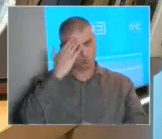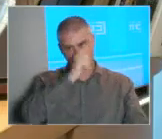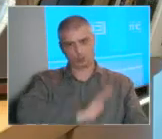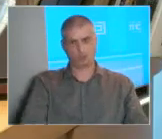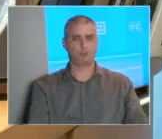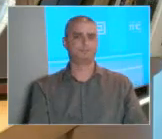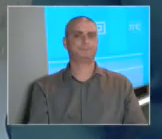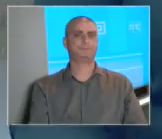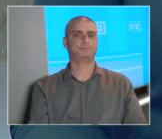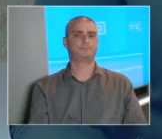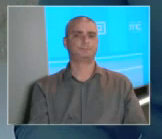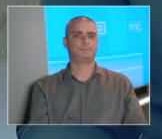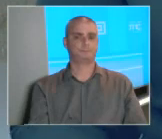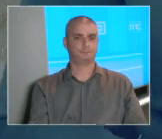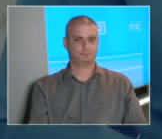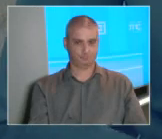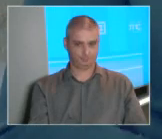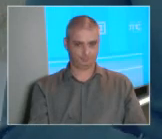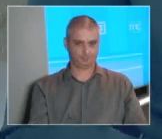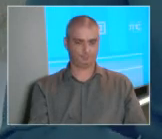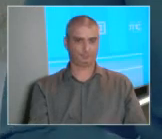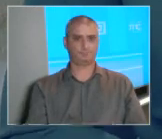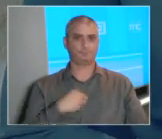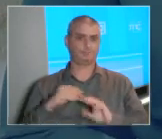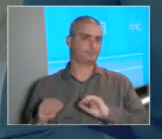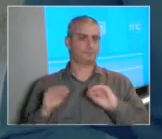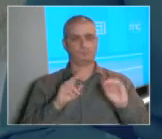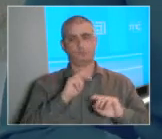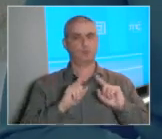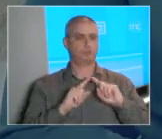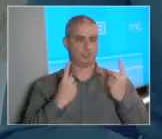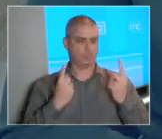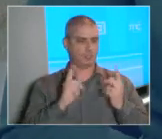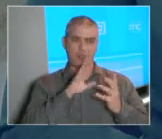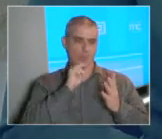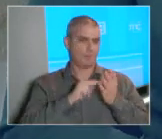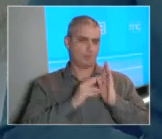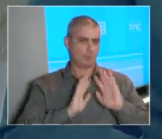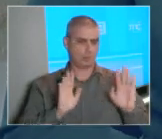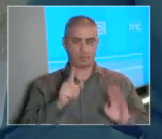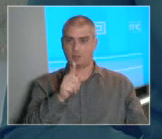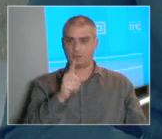לו. טוב, אנחנו ברשותך נעבור לנושא אחר, לא פוליטי.